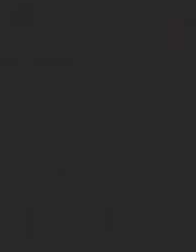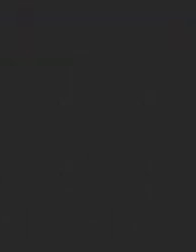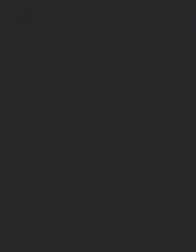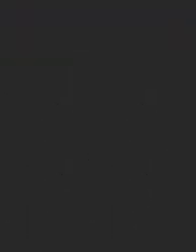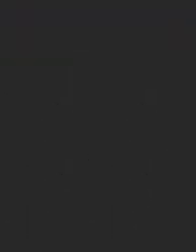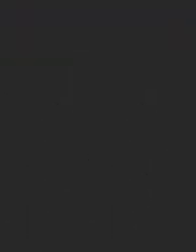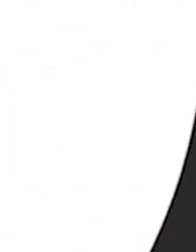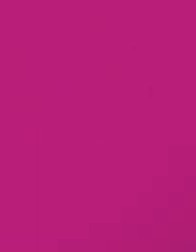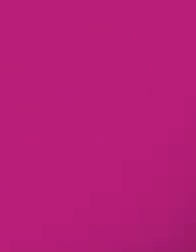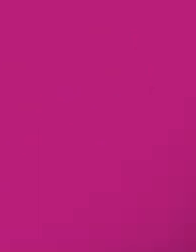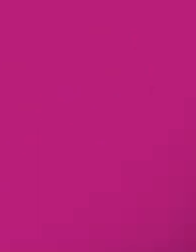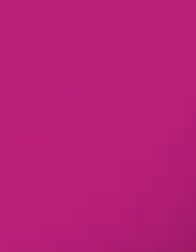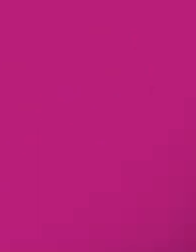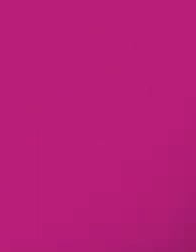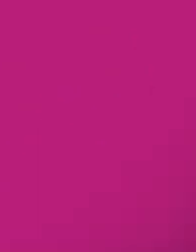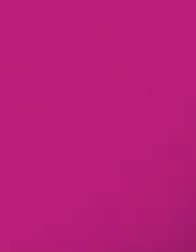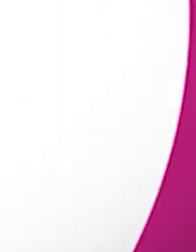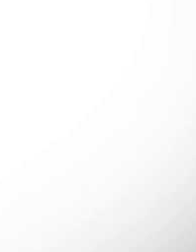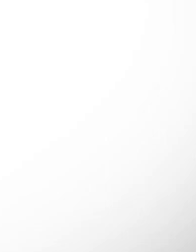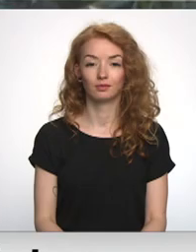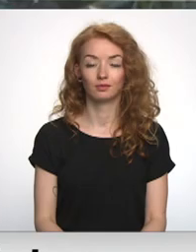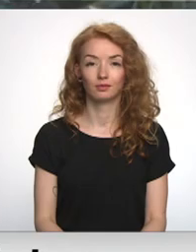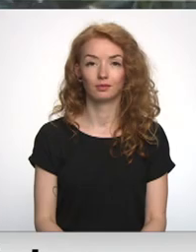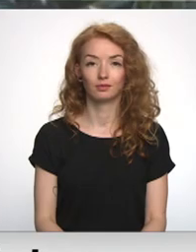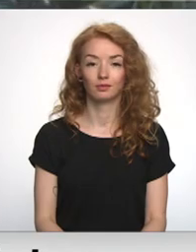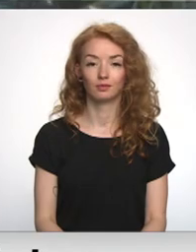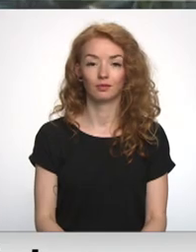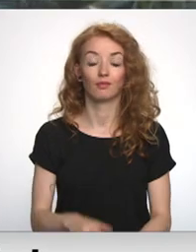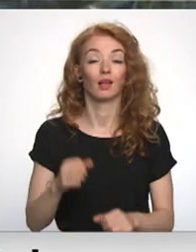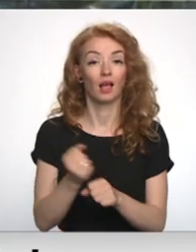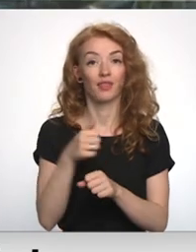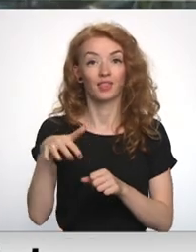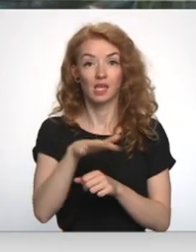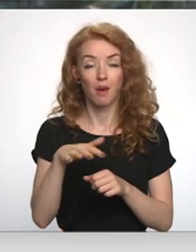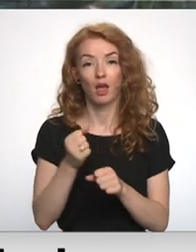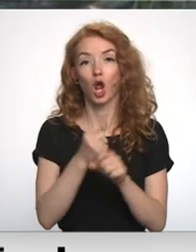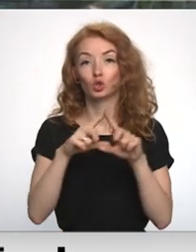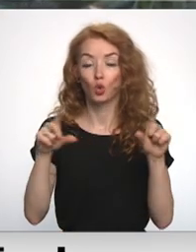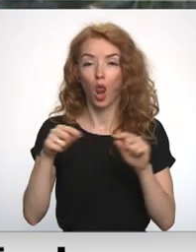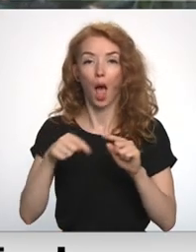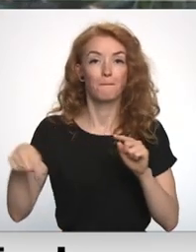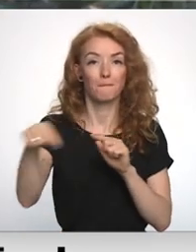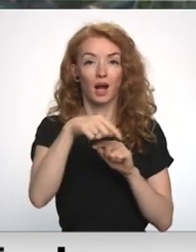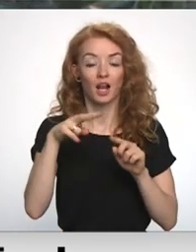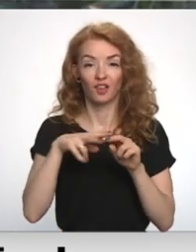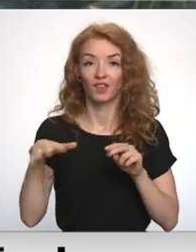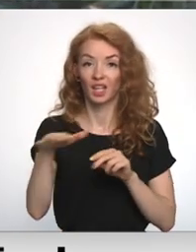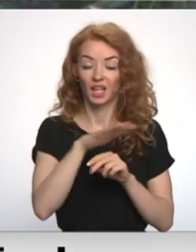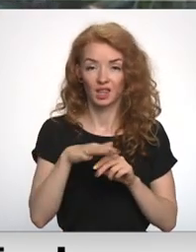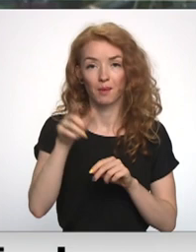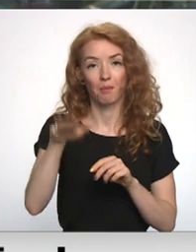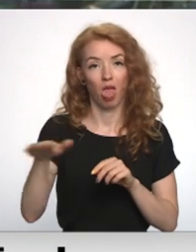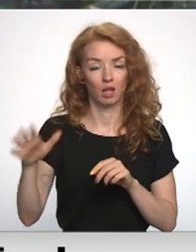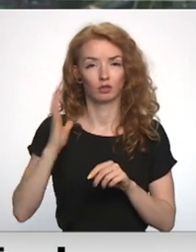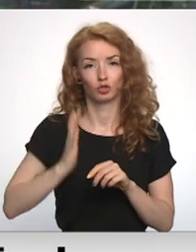Re, viss ēters ir te! Gan ģimenei, gan skolā un arī apkārtējā vidē bērnīka gadu cieši no